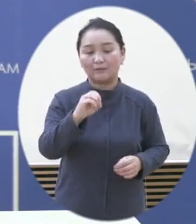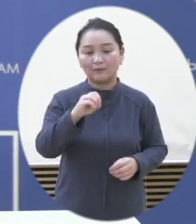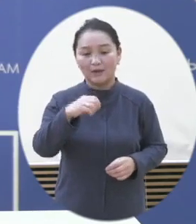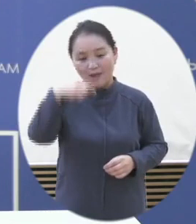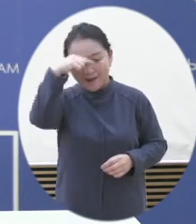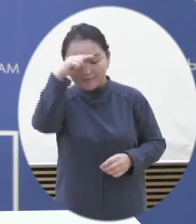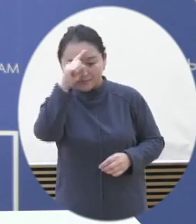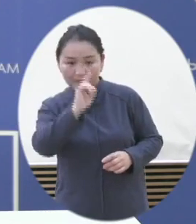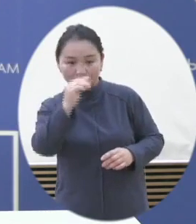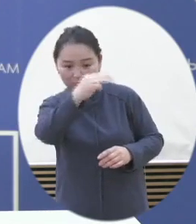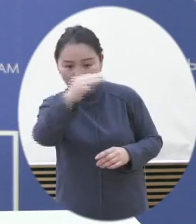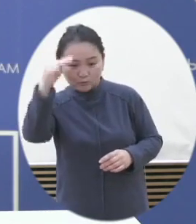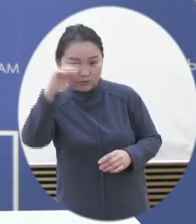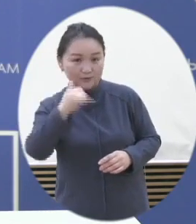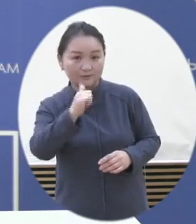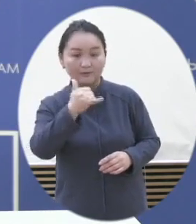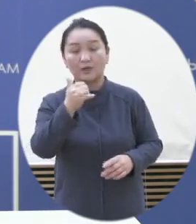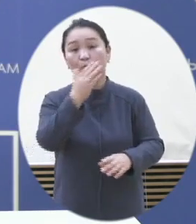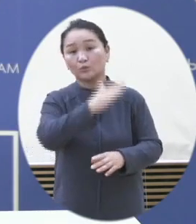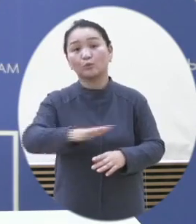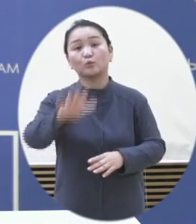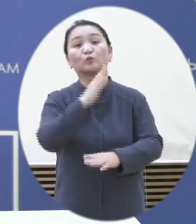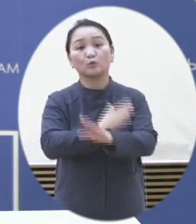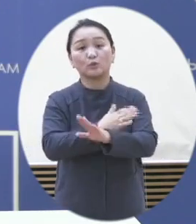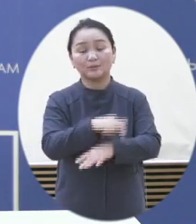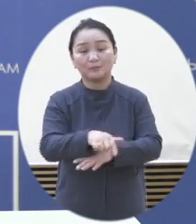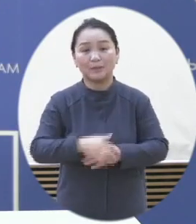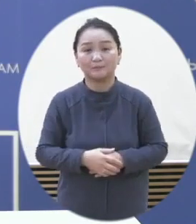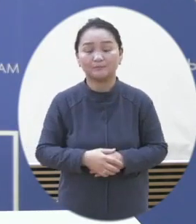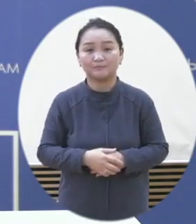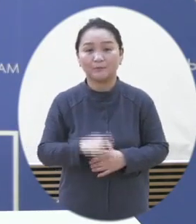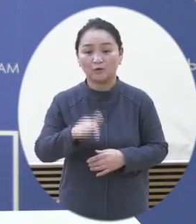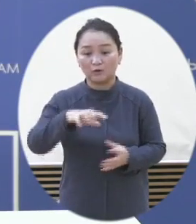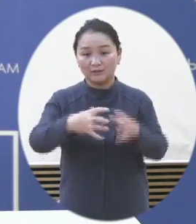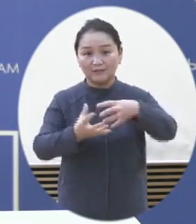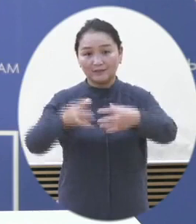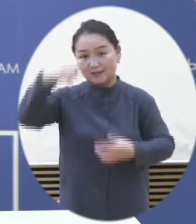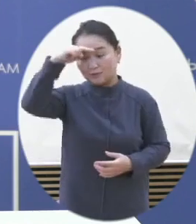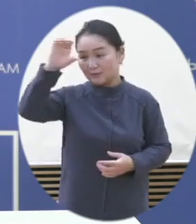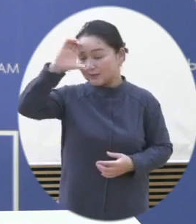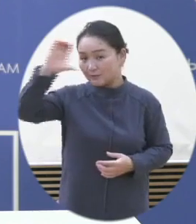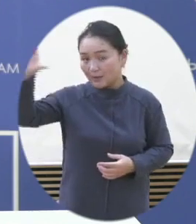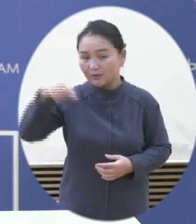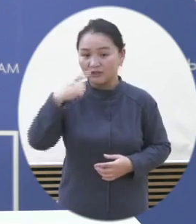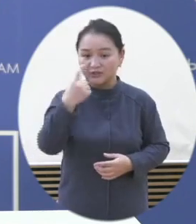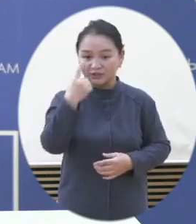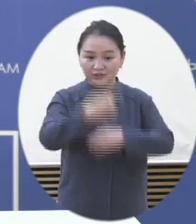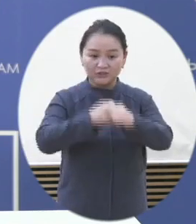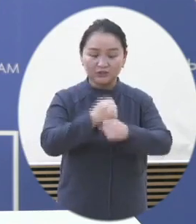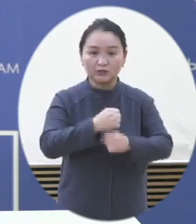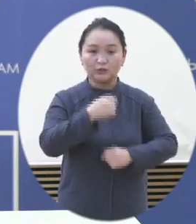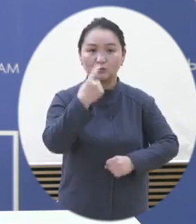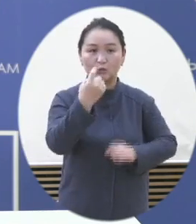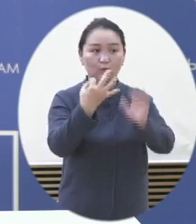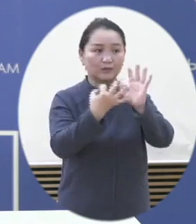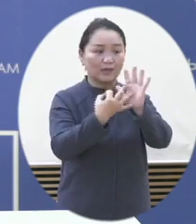бол эхний байдлаар дууссан байна. За яг өнөөдрийн байдлаар бол дэлхийн эрүүл мэндийн байгууллагад бүртгэлтэй 186